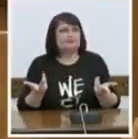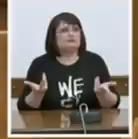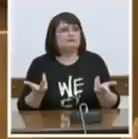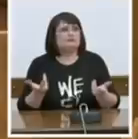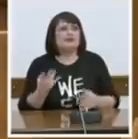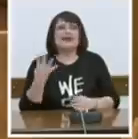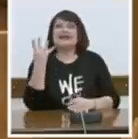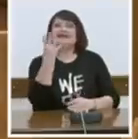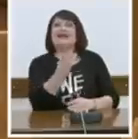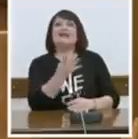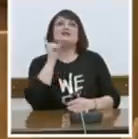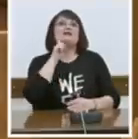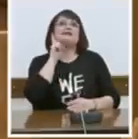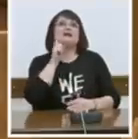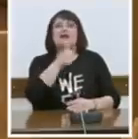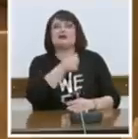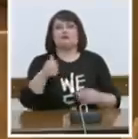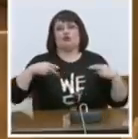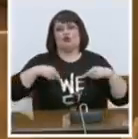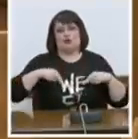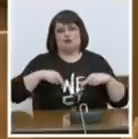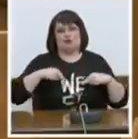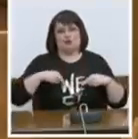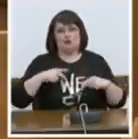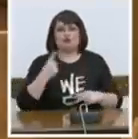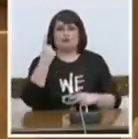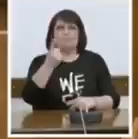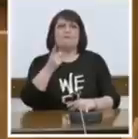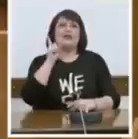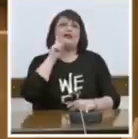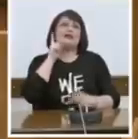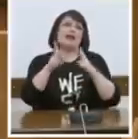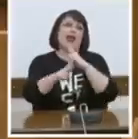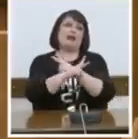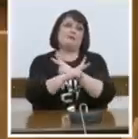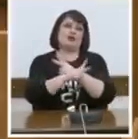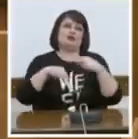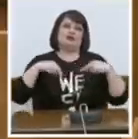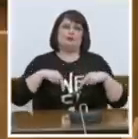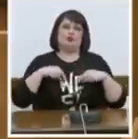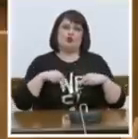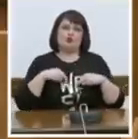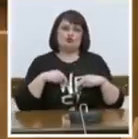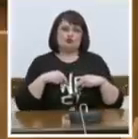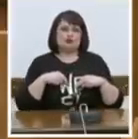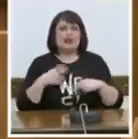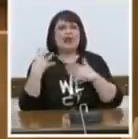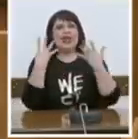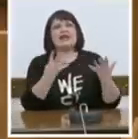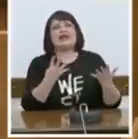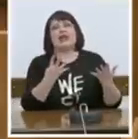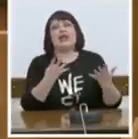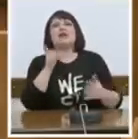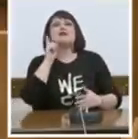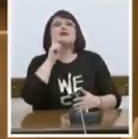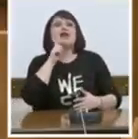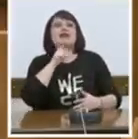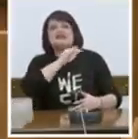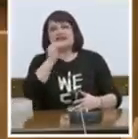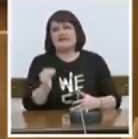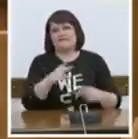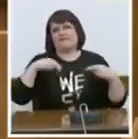4 γυναίκες υπουργούς, μία γυναίκα αναπληρωτή και 9 γυναίκες υφυπουργούς. Είμαστε σε